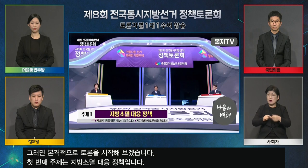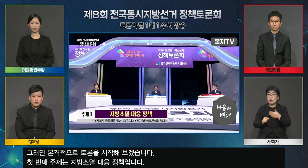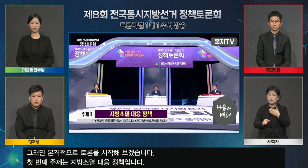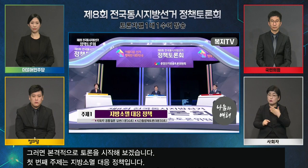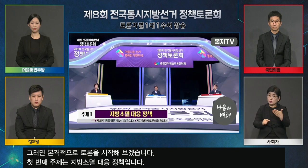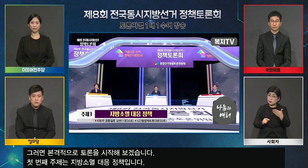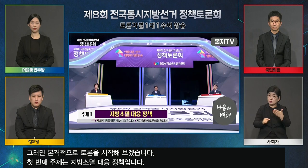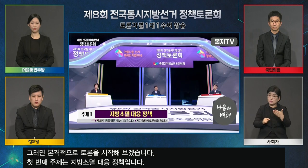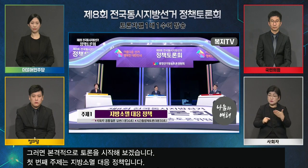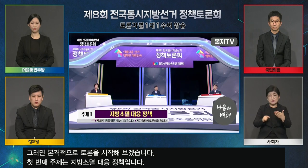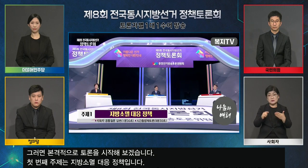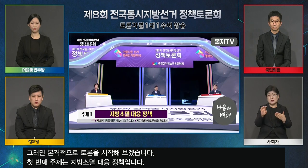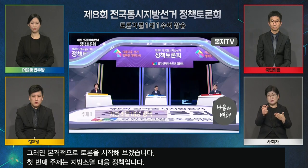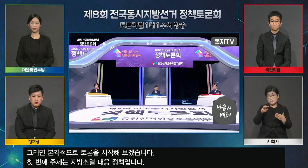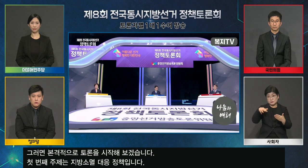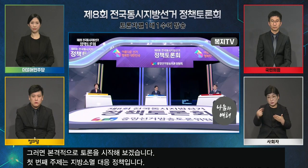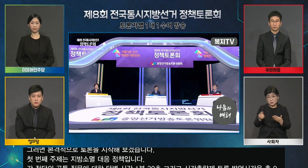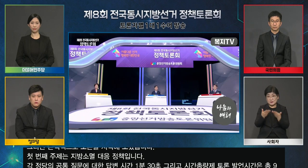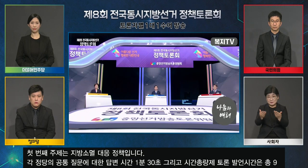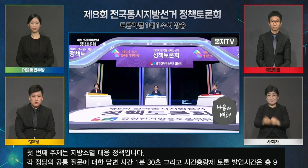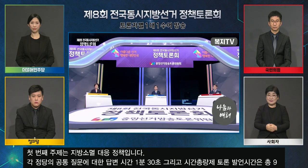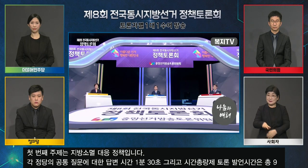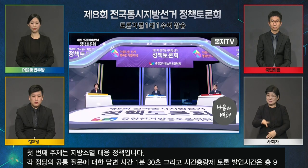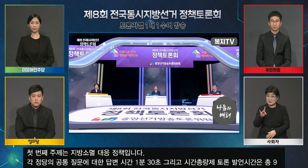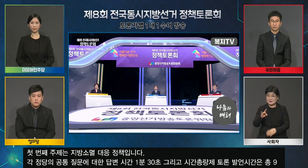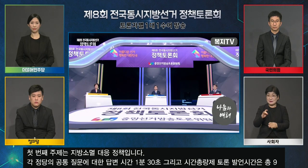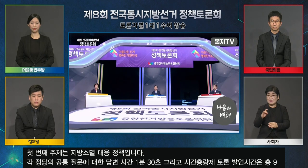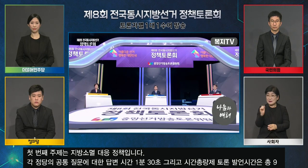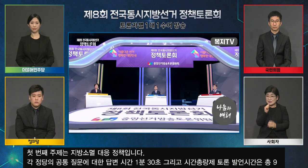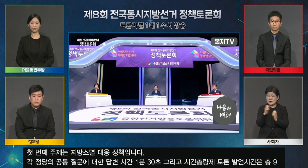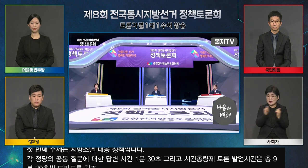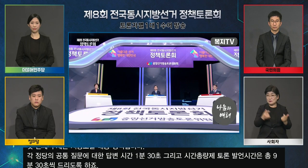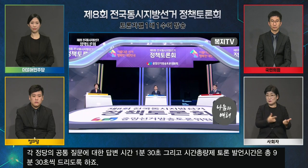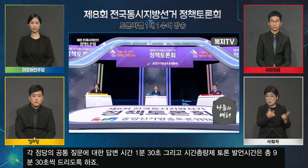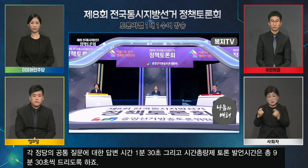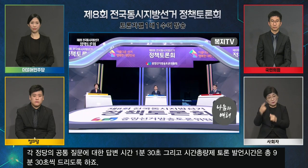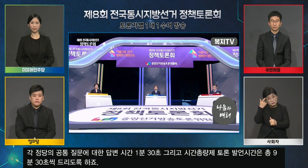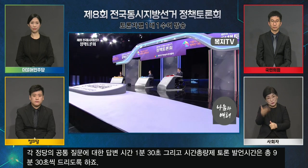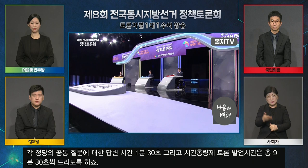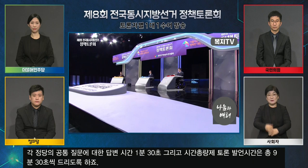30초씩 드리도록 하죠. 먼저 사회자 공통질문 드립니다.